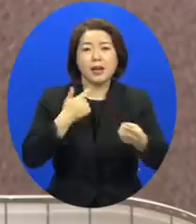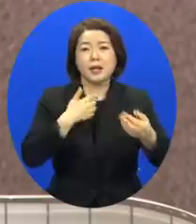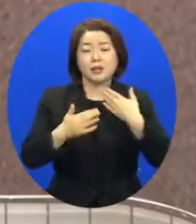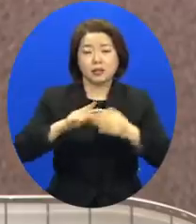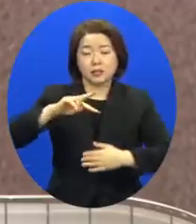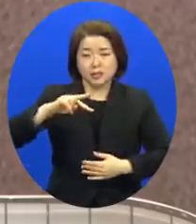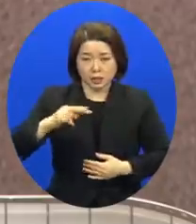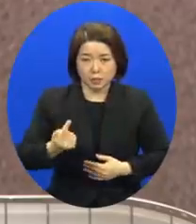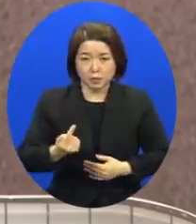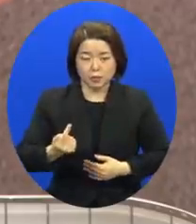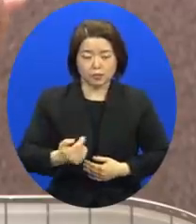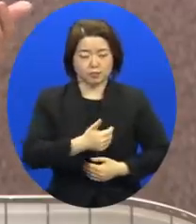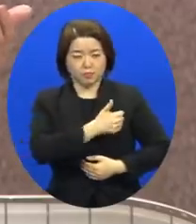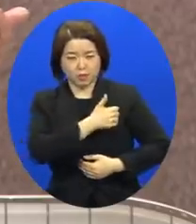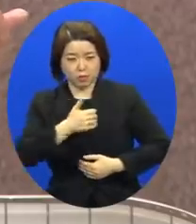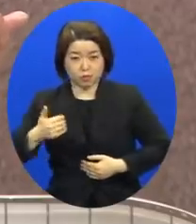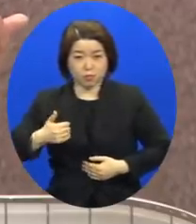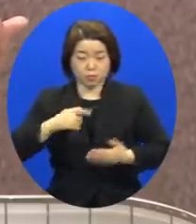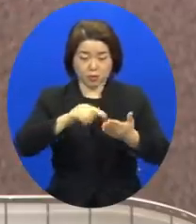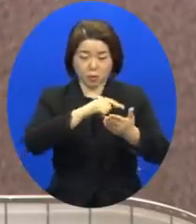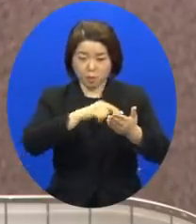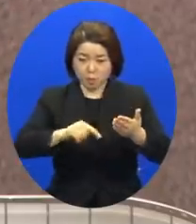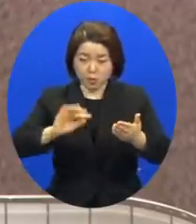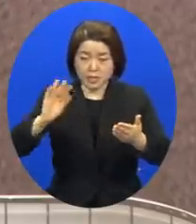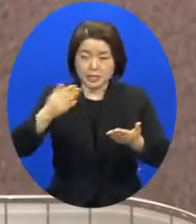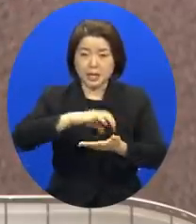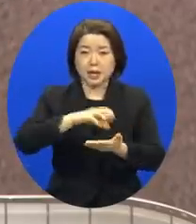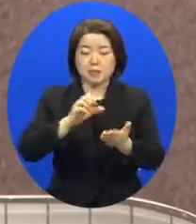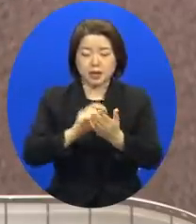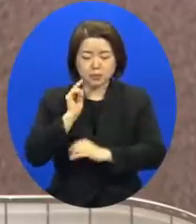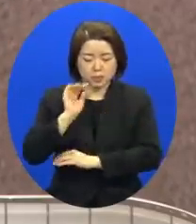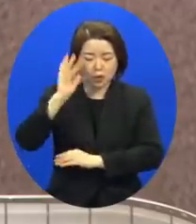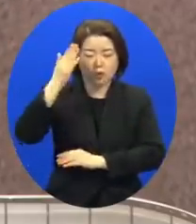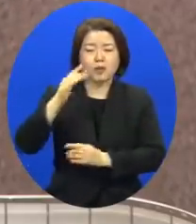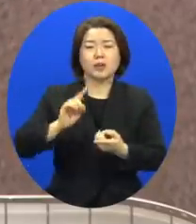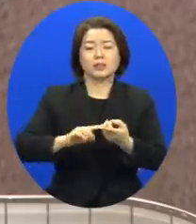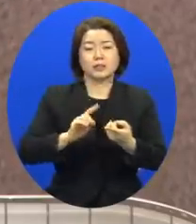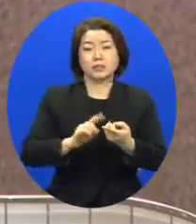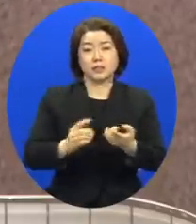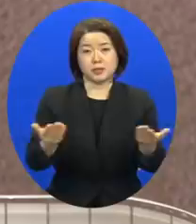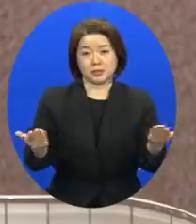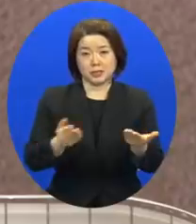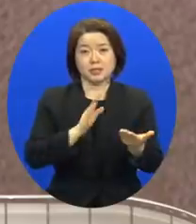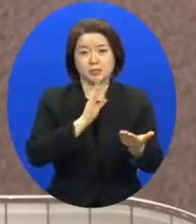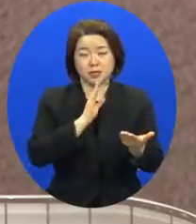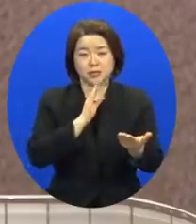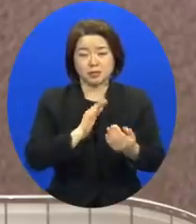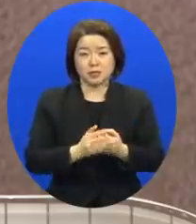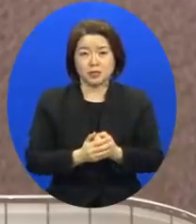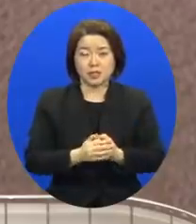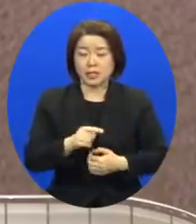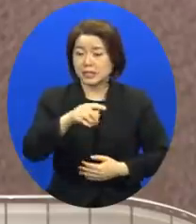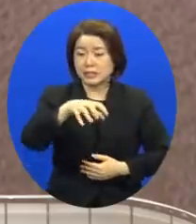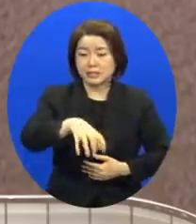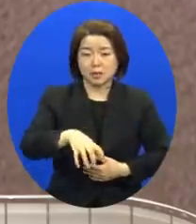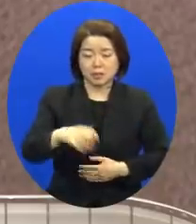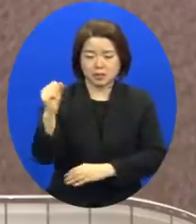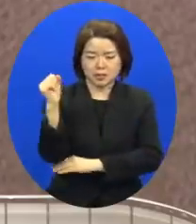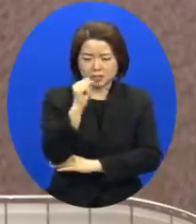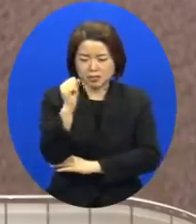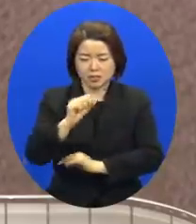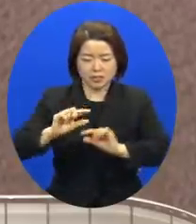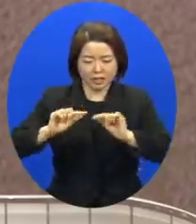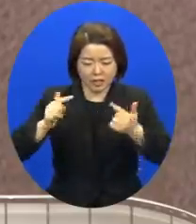하더라도 충분히 보상 이 될 만큼 영광스러운 일입니다 그 앞에서 여러분들이 흔들리지 않게 되